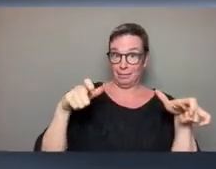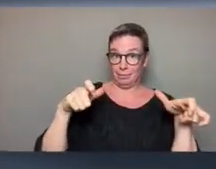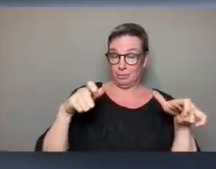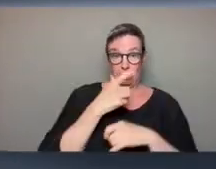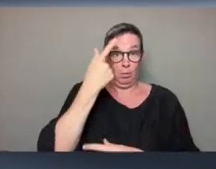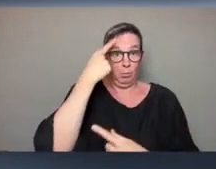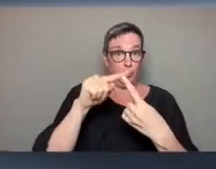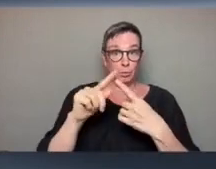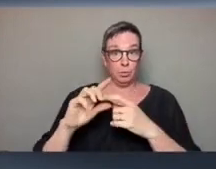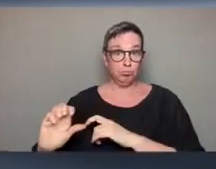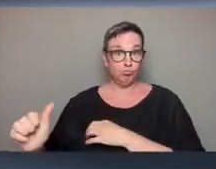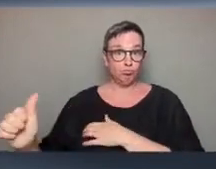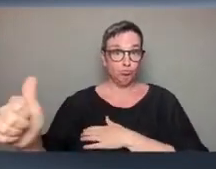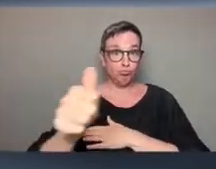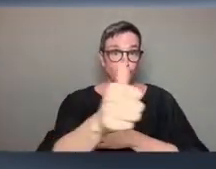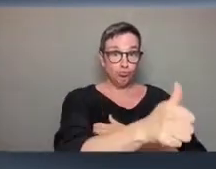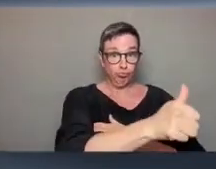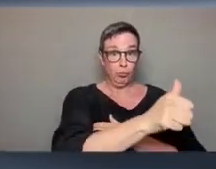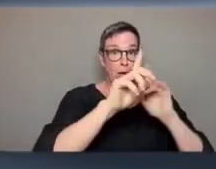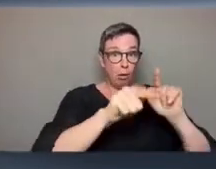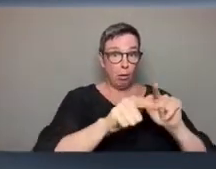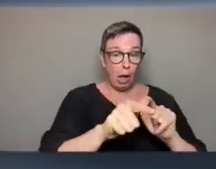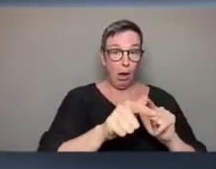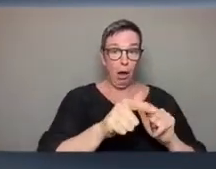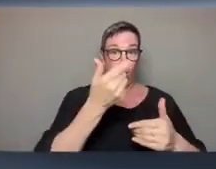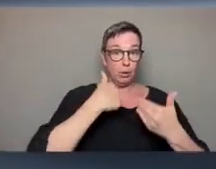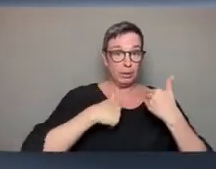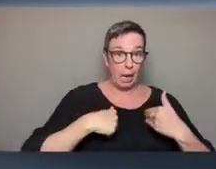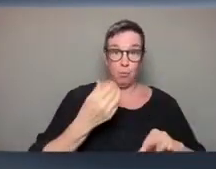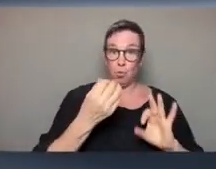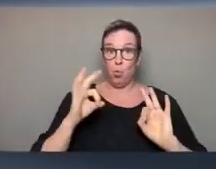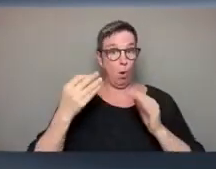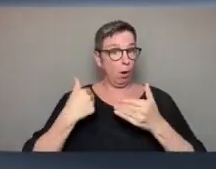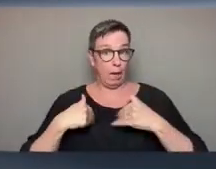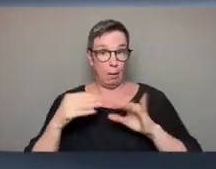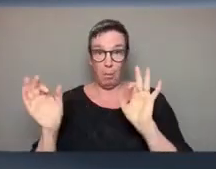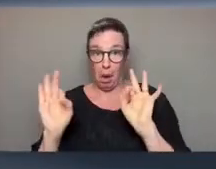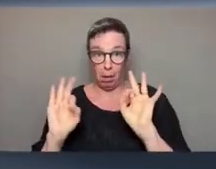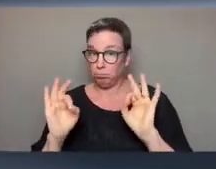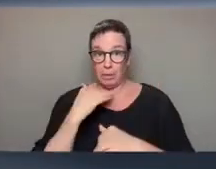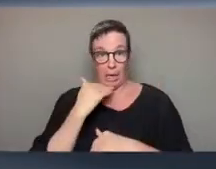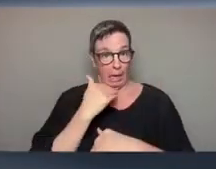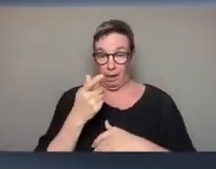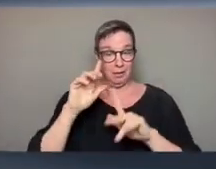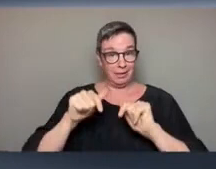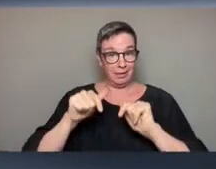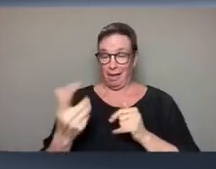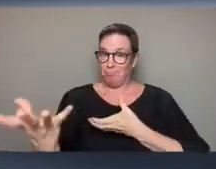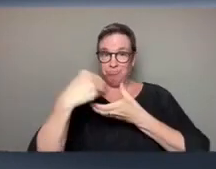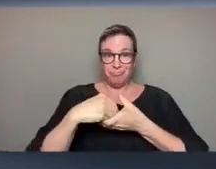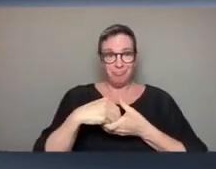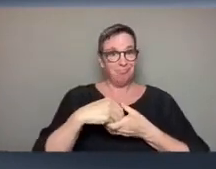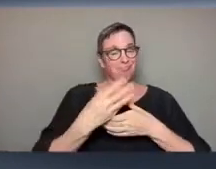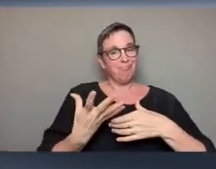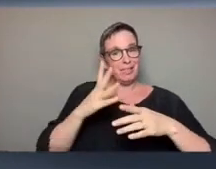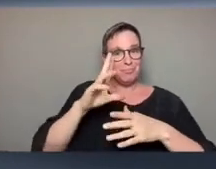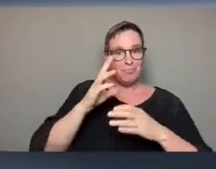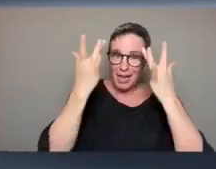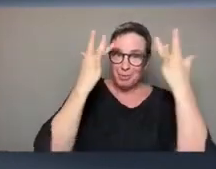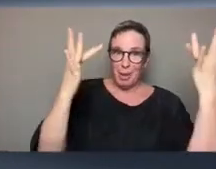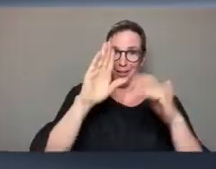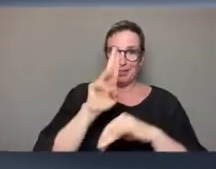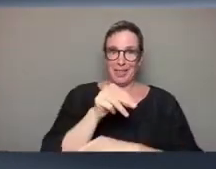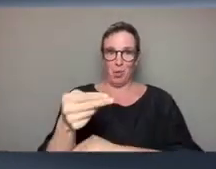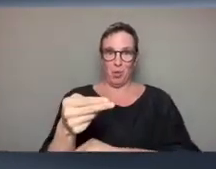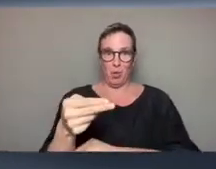chacun, avec ou sans handicap, puisse profiter des paysages et vivre des expériences dans la nature. C'est